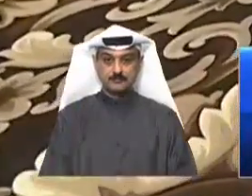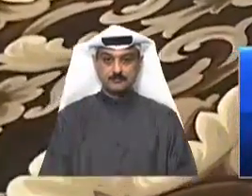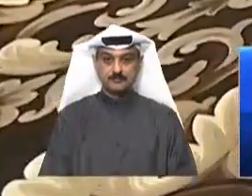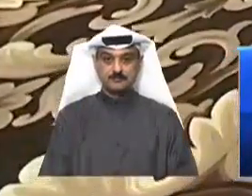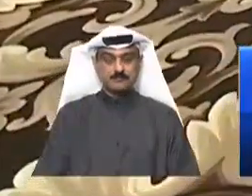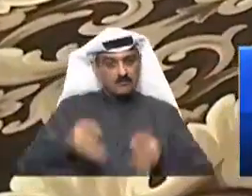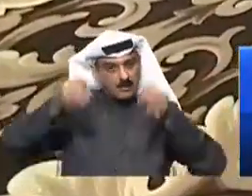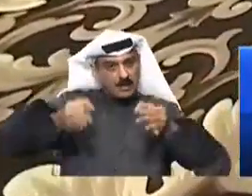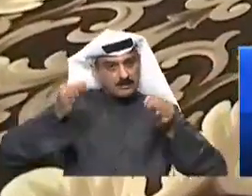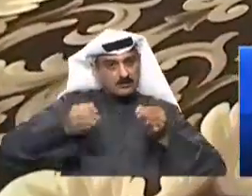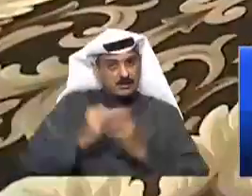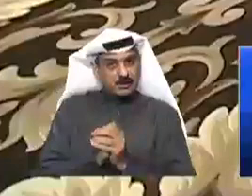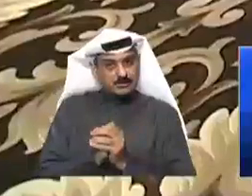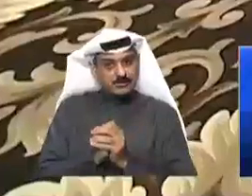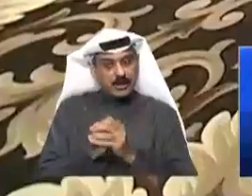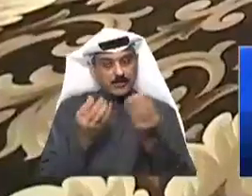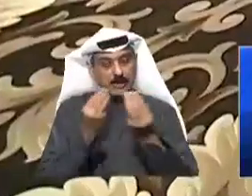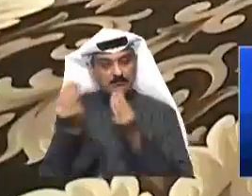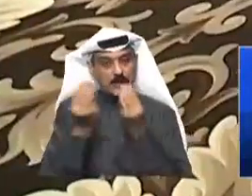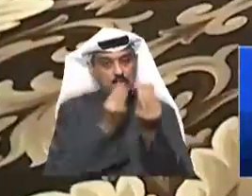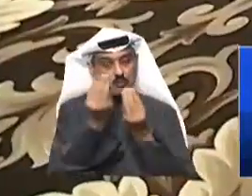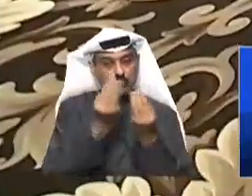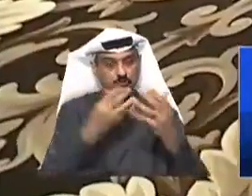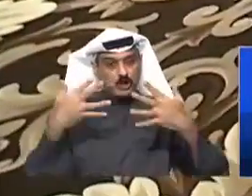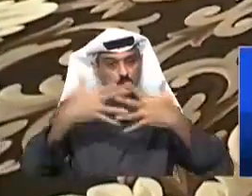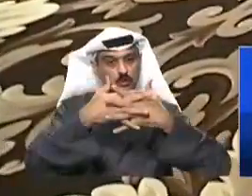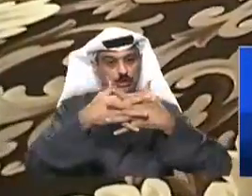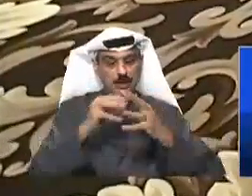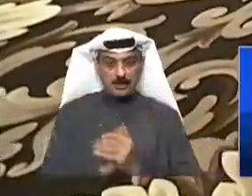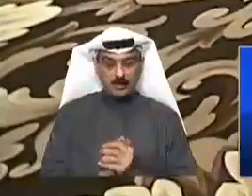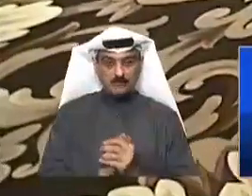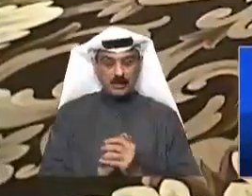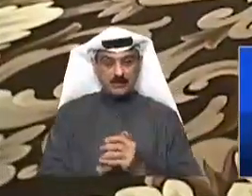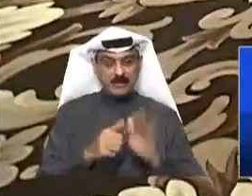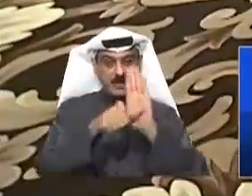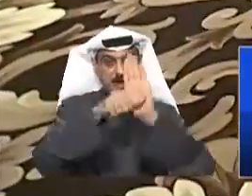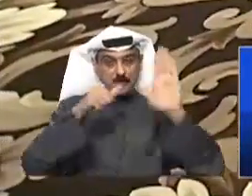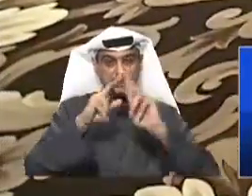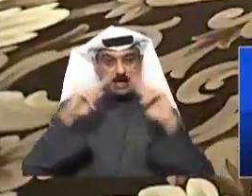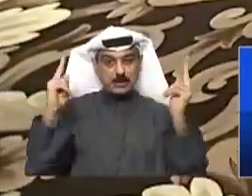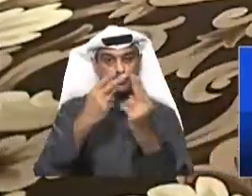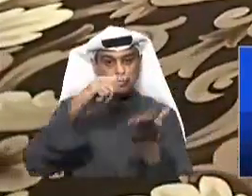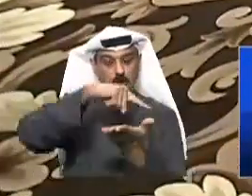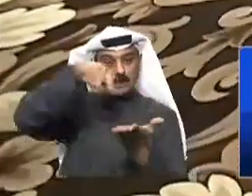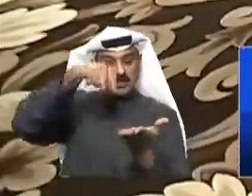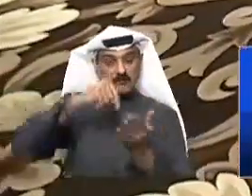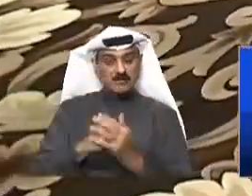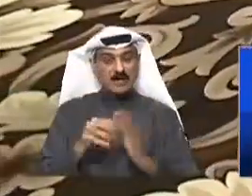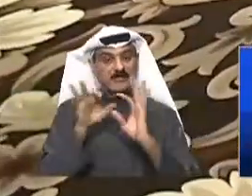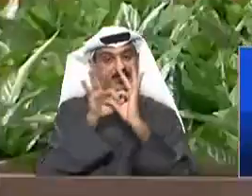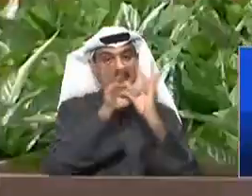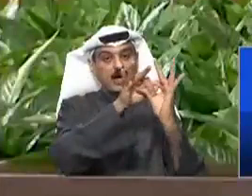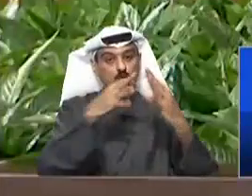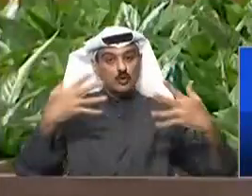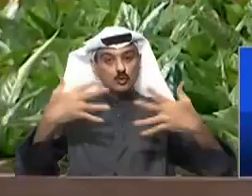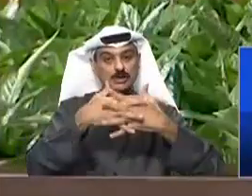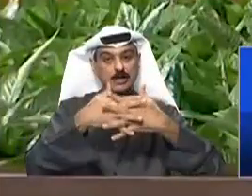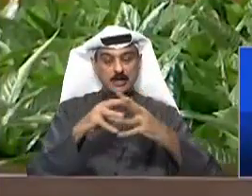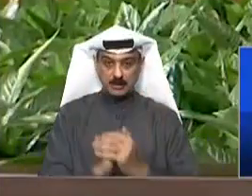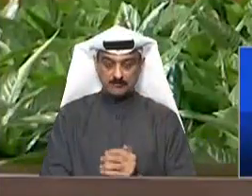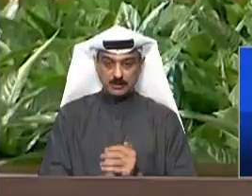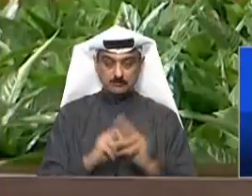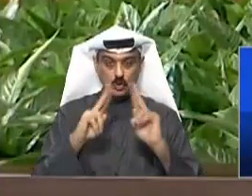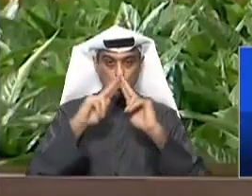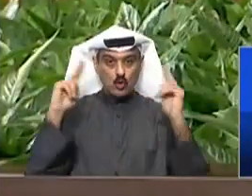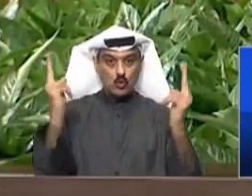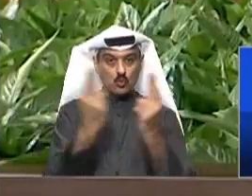التركيز على القضايا المشتركة، من هنا انطلق مؤتمر بغداد الذي حمل عنوان التعاون والشراكة، مؤتمر